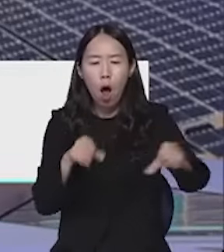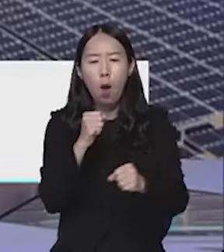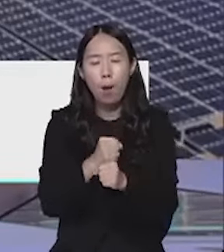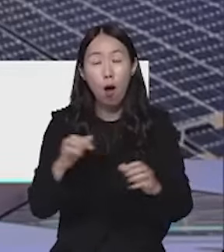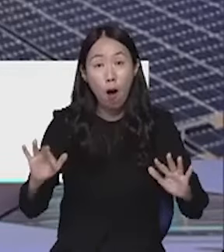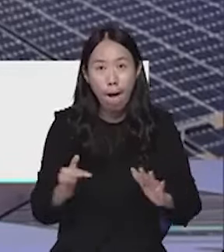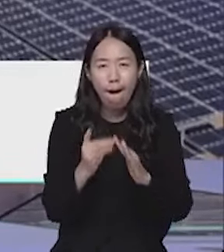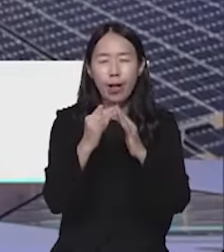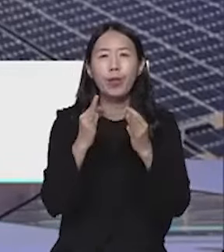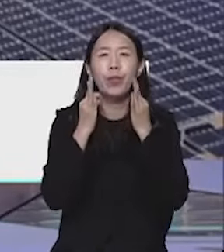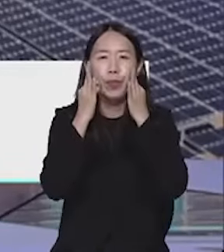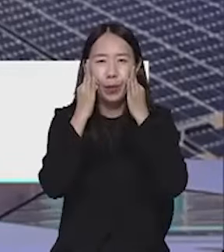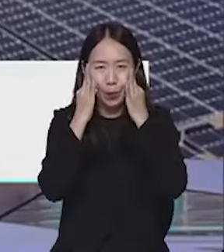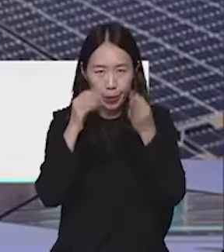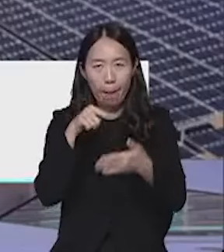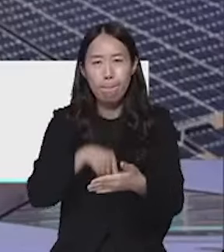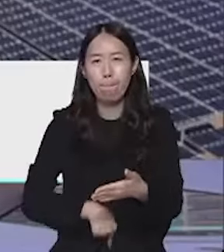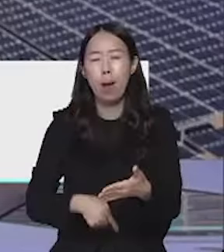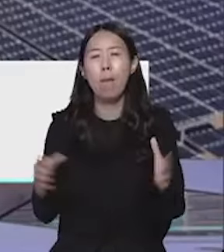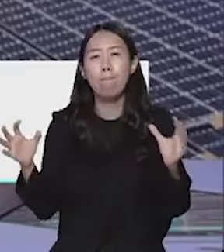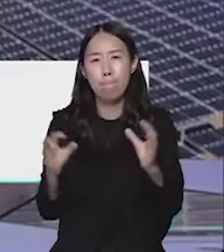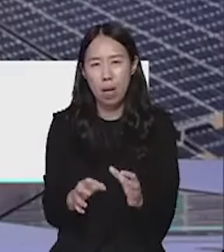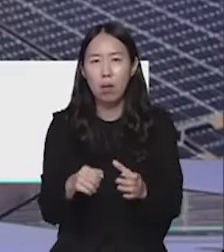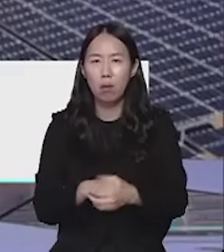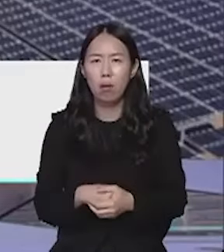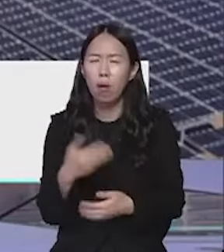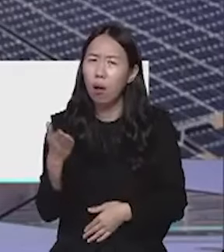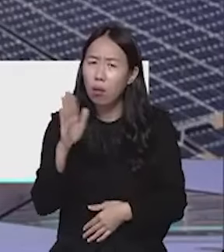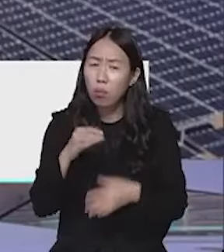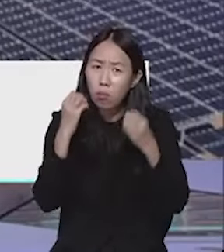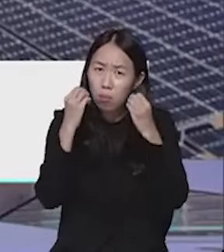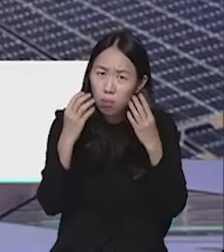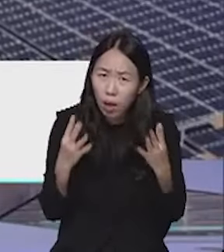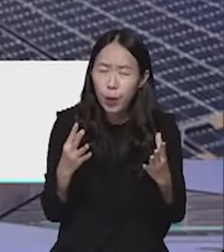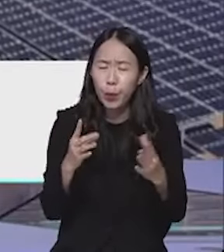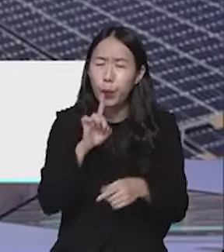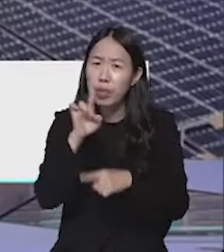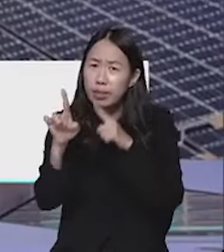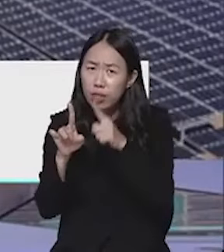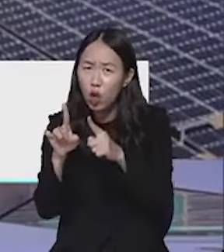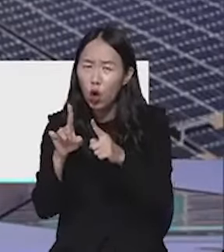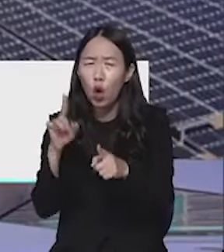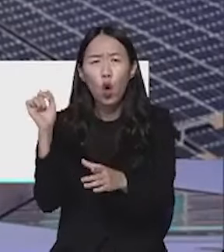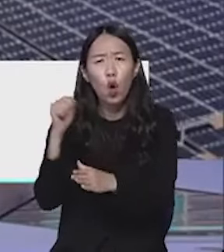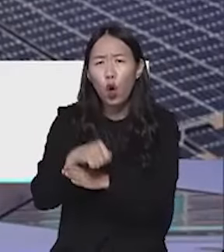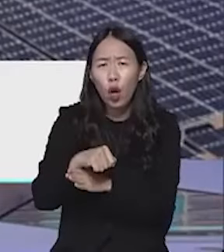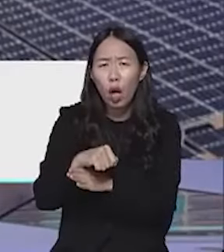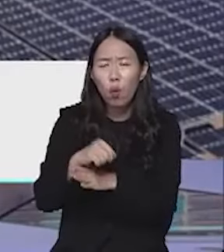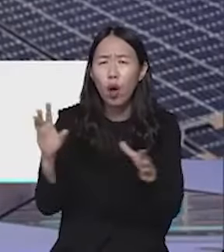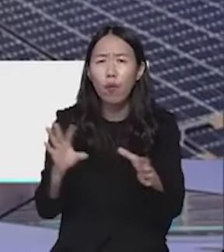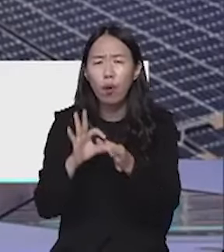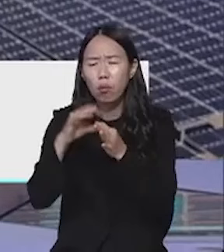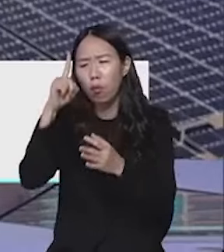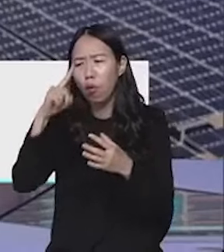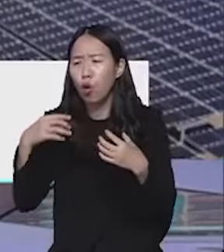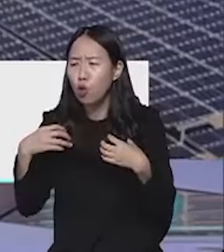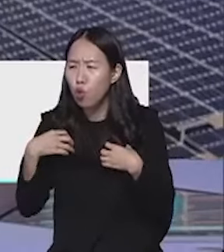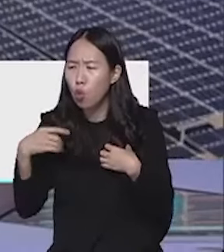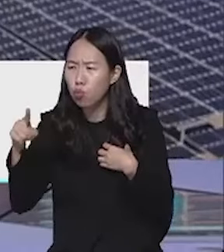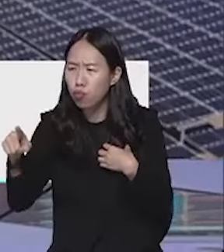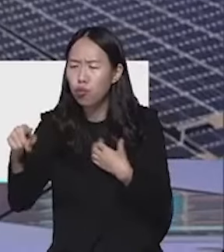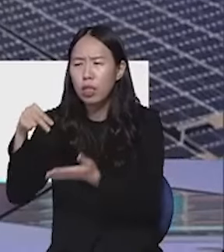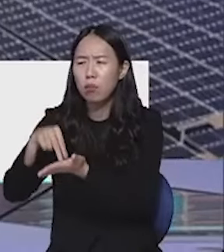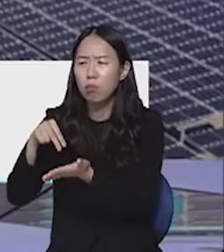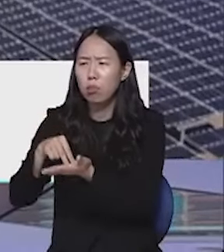모으기로 했습니다. 하지만 신규 허가 중단 철회 등 정부의 입장 변화를 이끌어낼 의지 없이 사후 대책 마련에